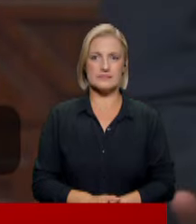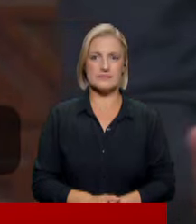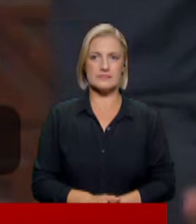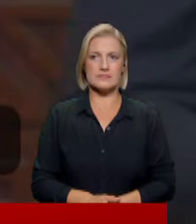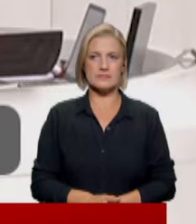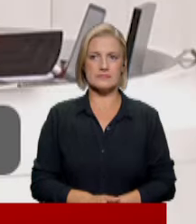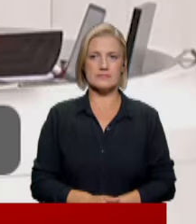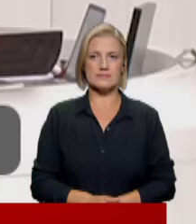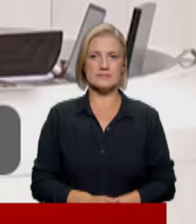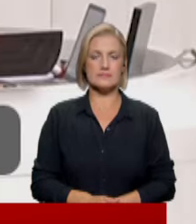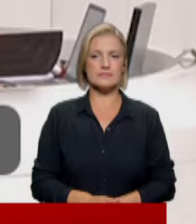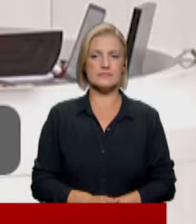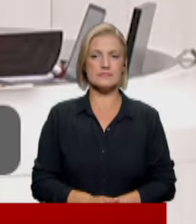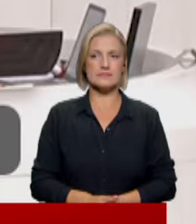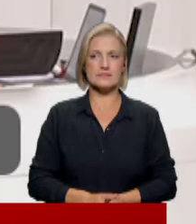Kesin istedim.